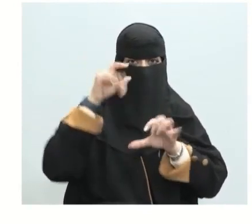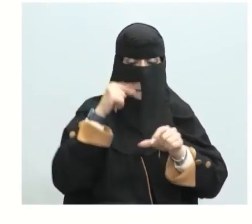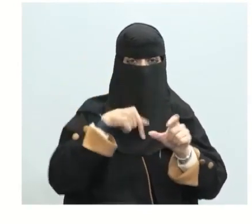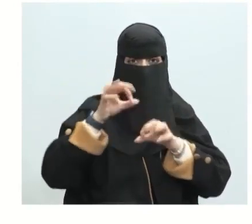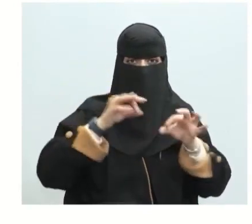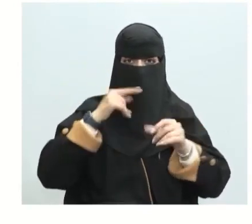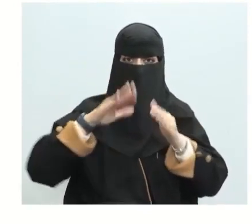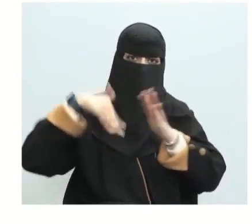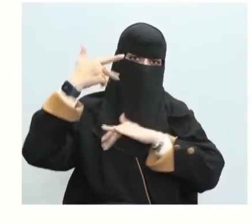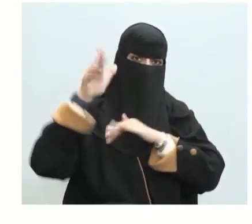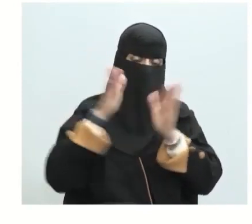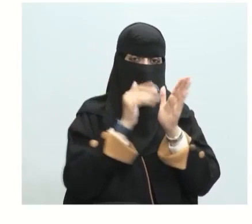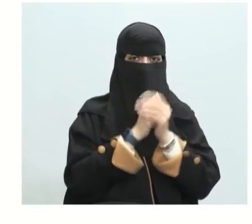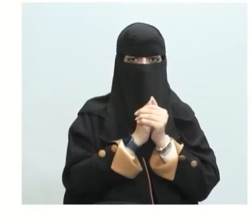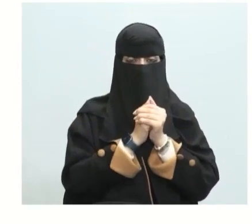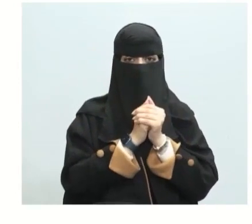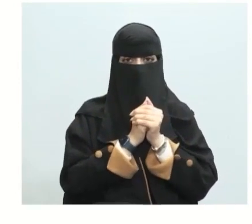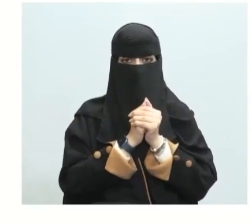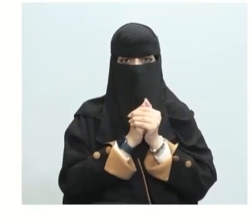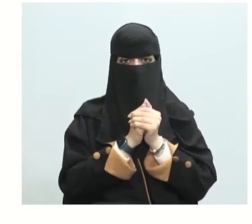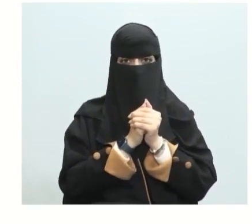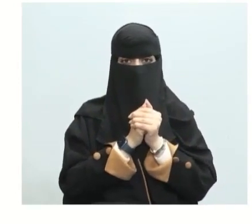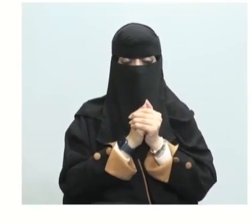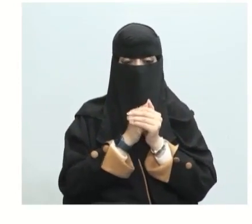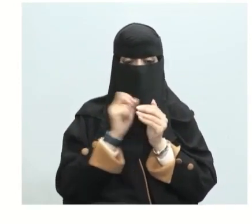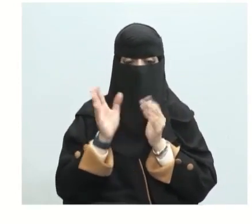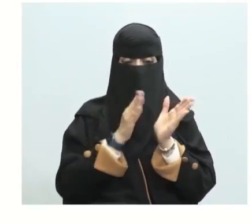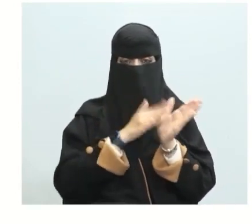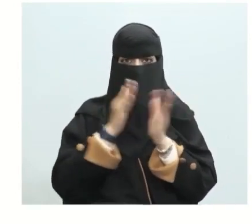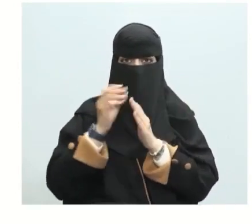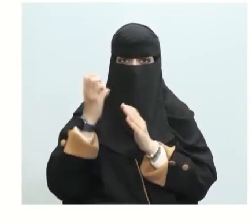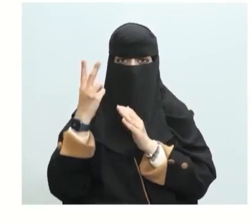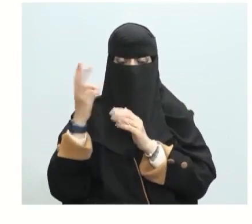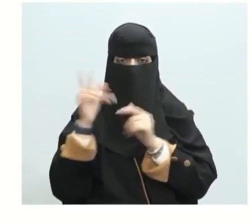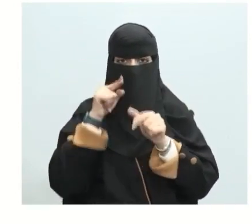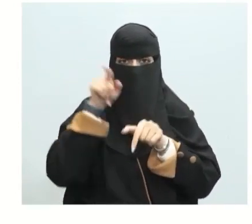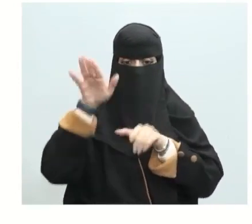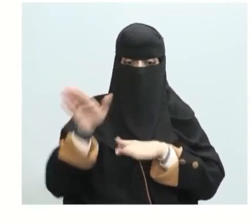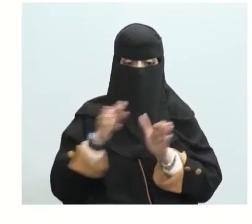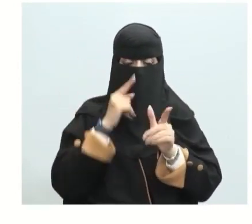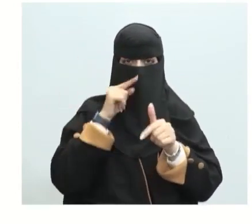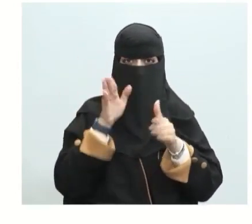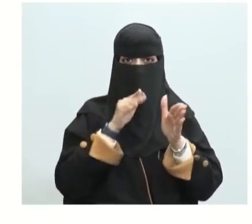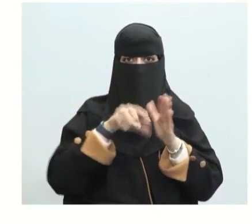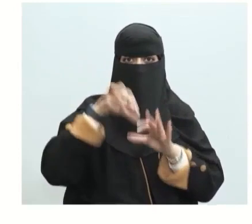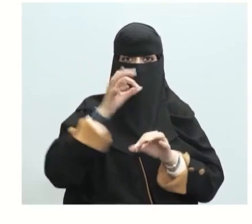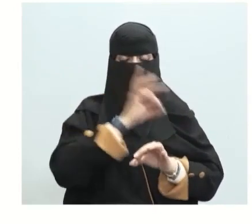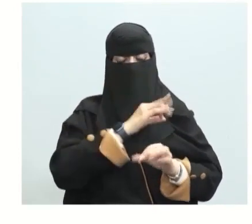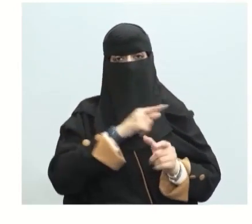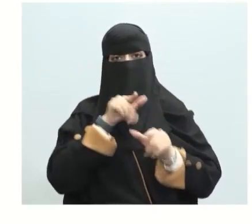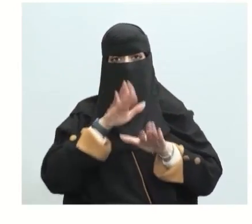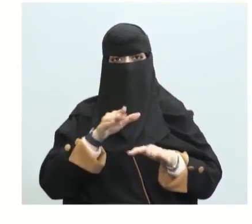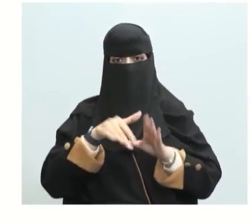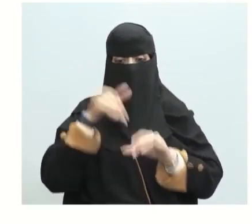خططكم المستقبليه بانفسكم المقدمه الثانيه سوف تكون هذه المحاضره مفيده جدا وسوف